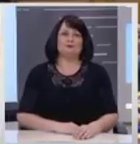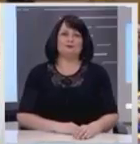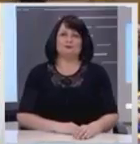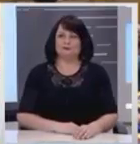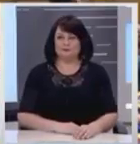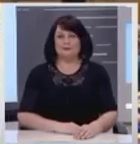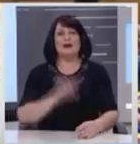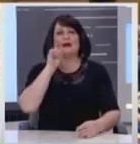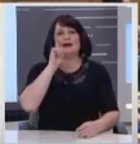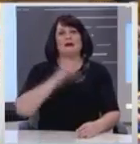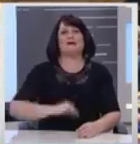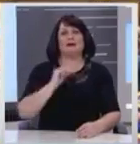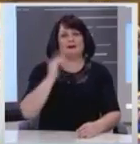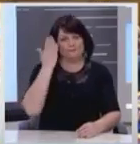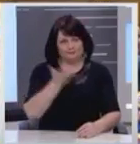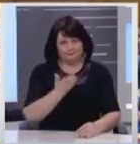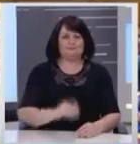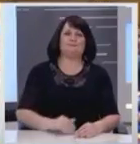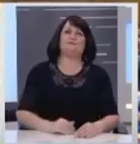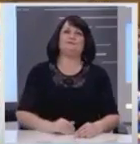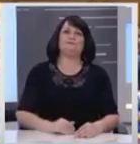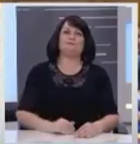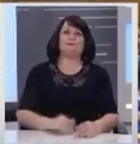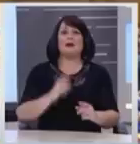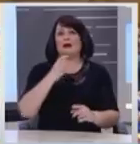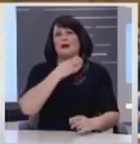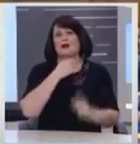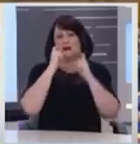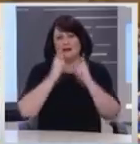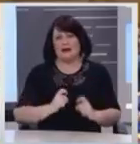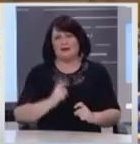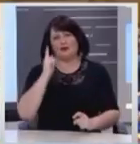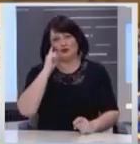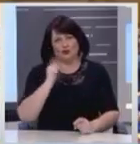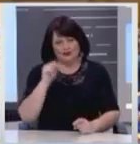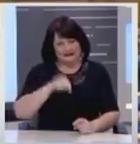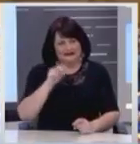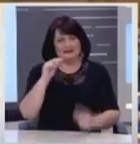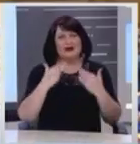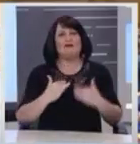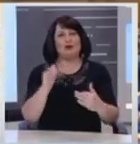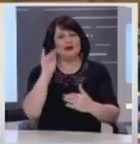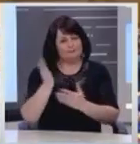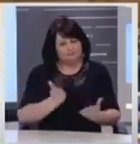Κυρίες και κύριοι συνάδελφοι, θεώρησα απαραίτητο να ζητήσω την σύγκληση σήμερα της Ολομέλειας,